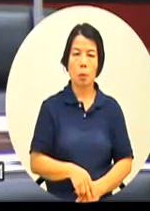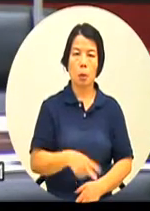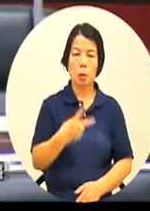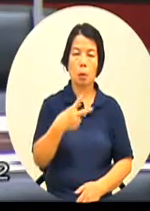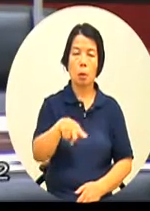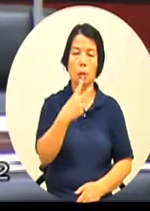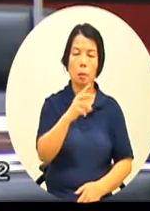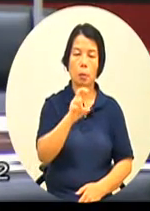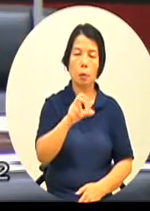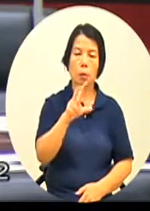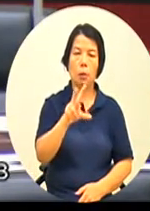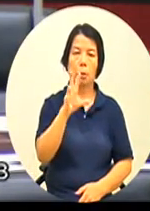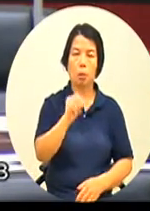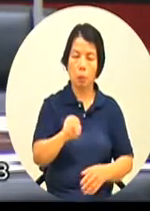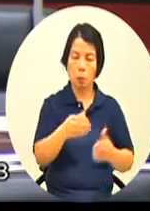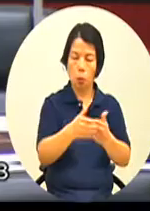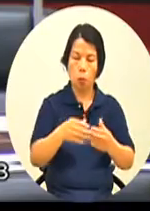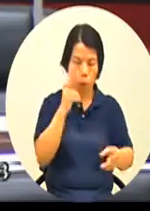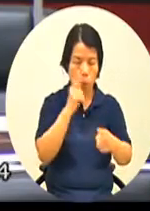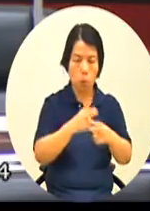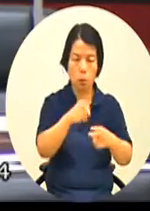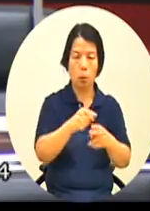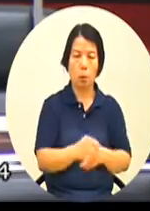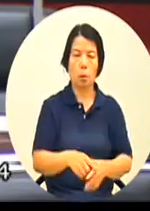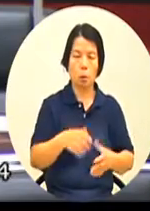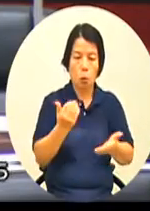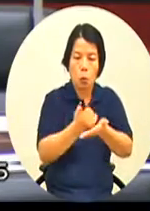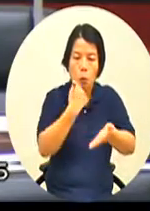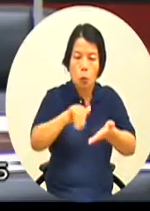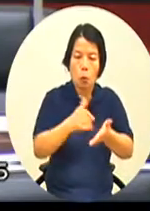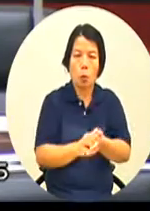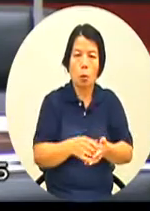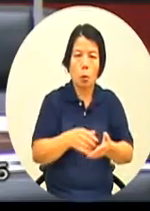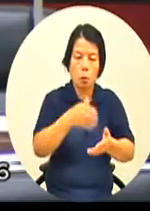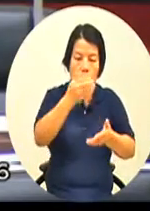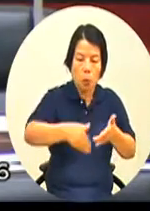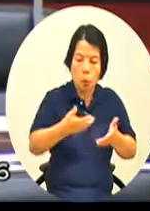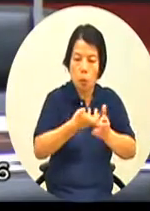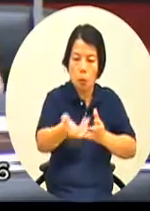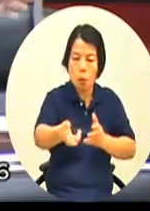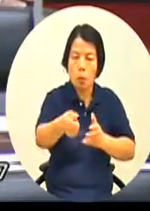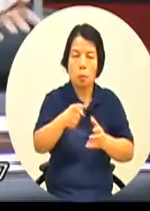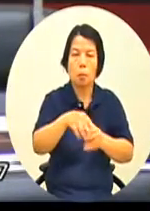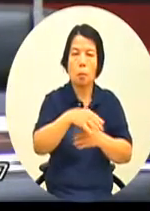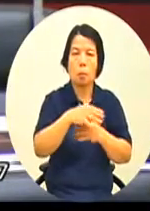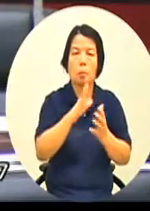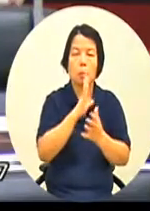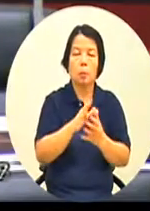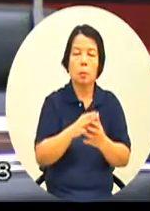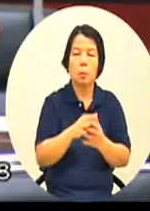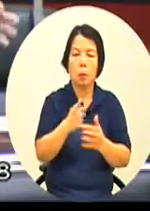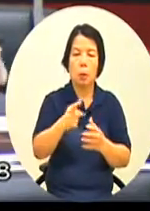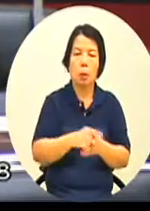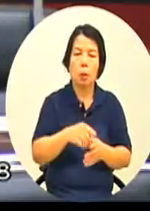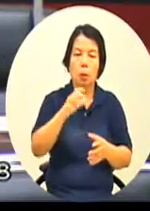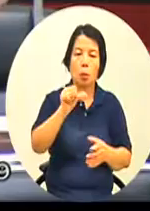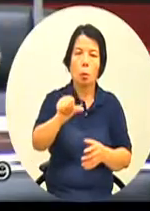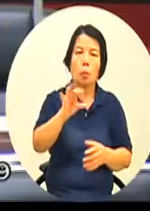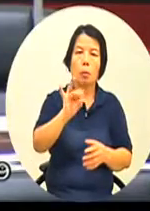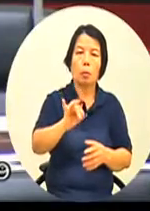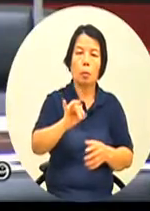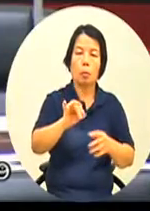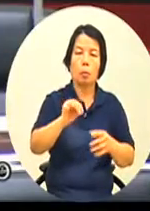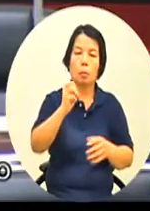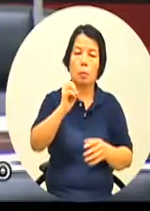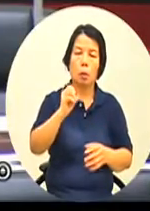是信赖你陈局市长哦，结果你把预算呢交给这18000人，18000人呢，结果只有502人呢出来投